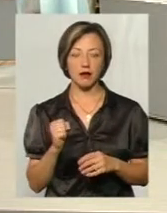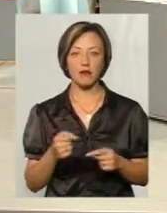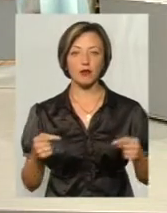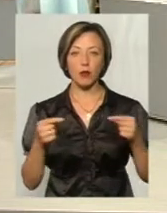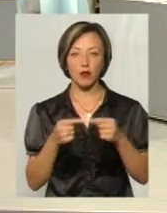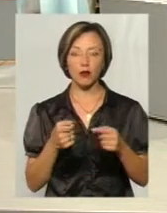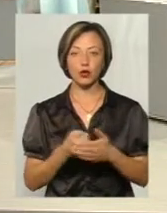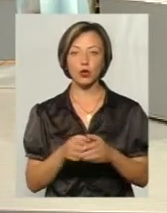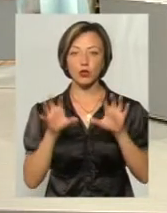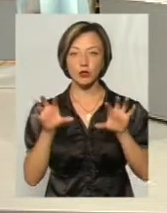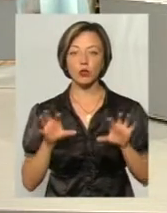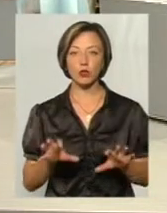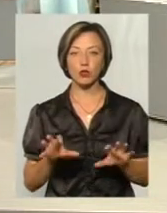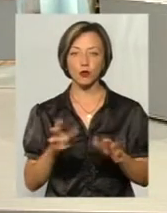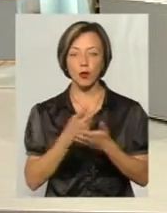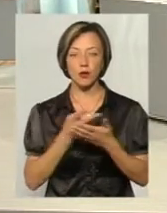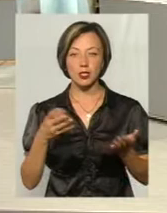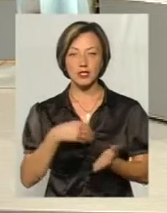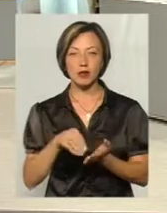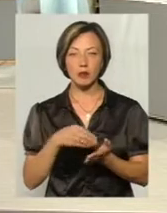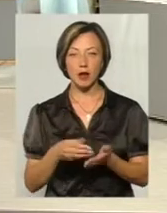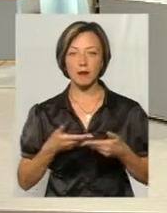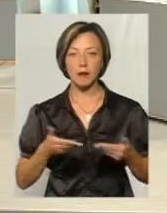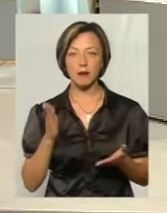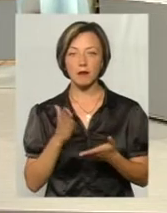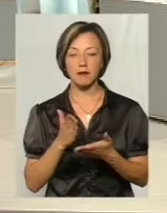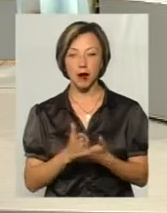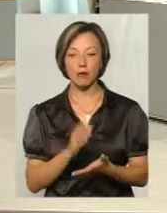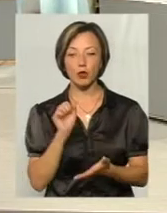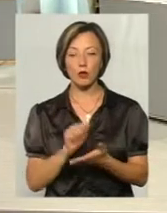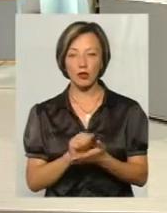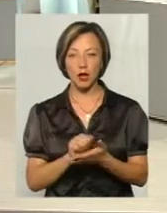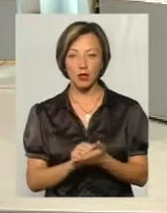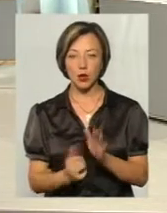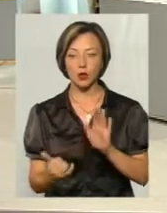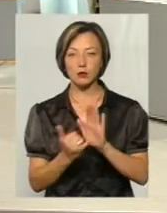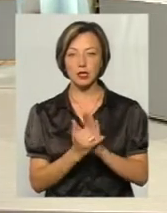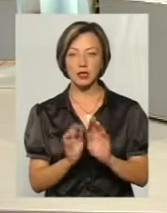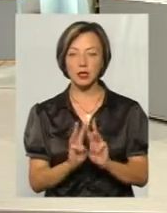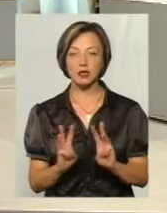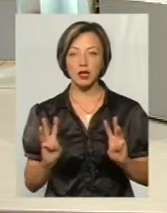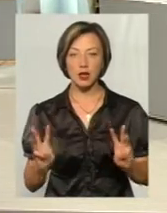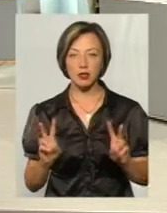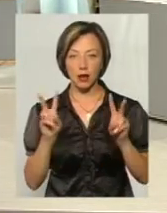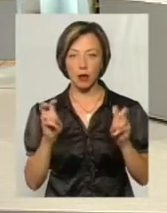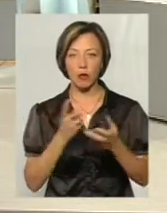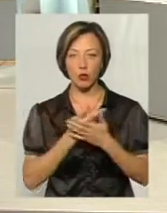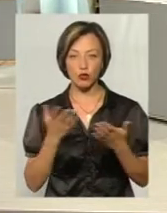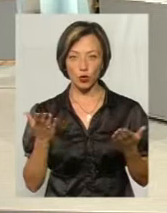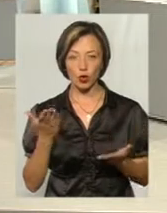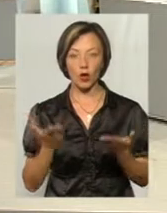Відповідно до закону про публічні закупівлі, ми маємо тендерну документацію розмістити на сайті ProZorro.